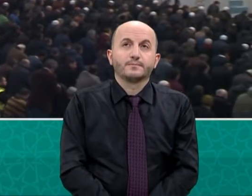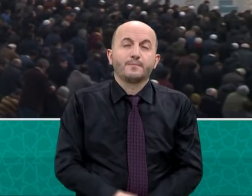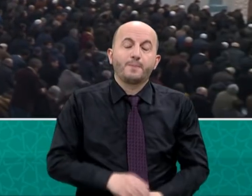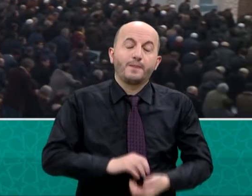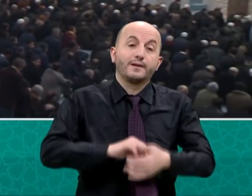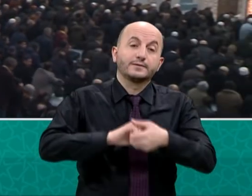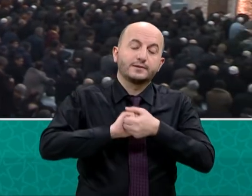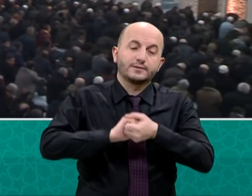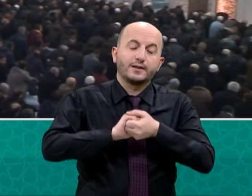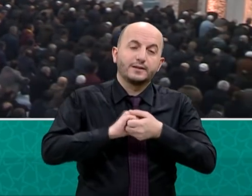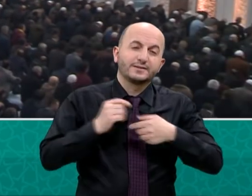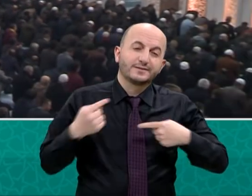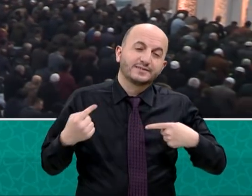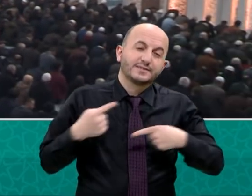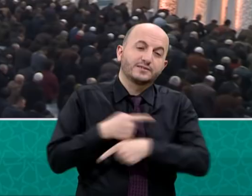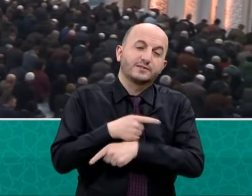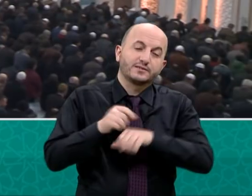Sadakatin zıttı ihanettir.